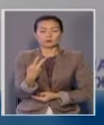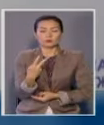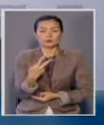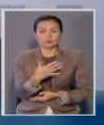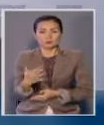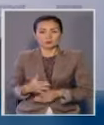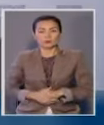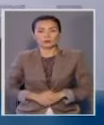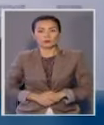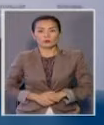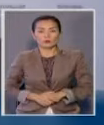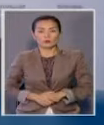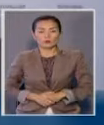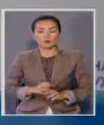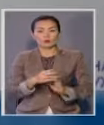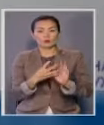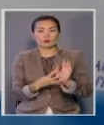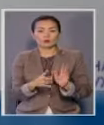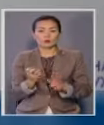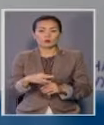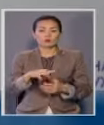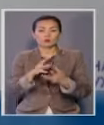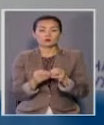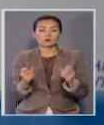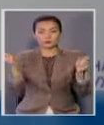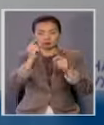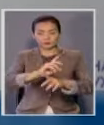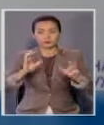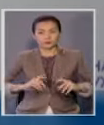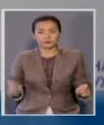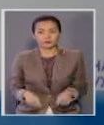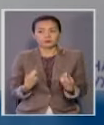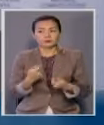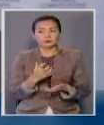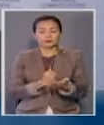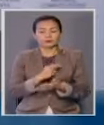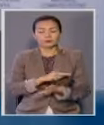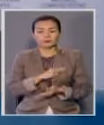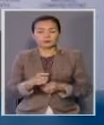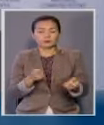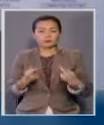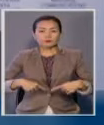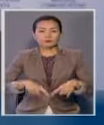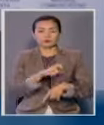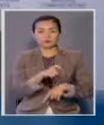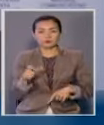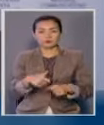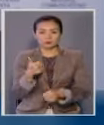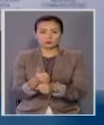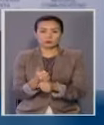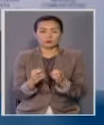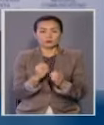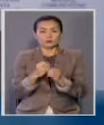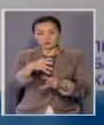2-90-ның аяғында анықталды, ол сомасы 19 миллиард. Аудит қорытындысымен анықталған заң бұзушылықтарды жою мақсатында жергілікті атқарушы орган басшыларына